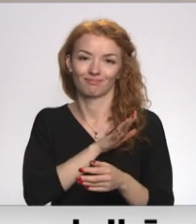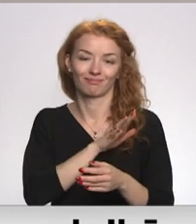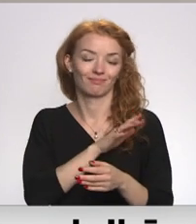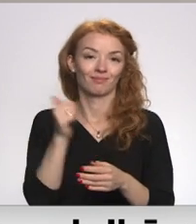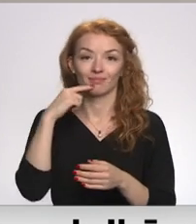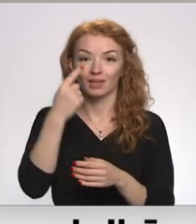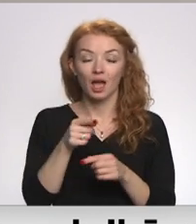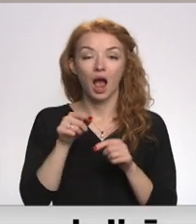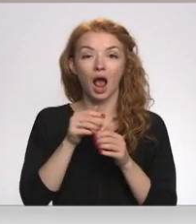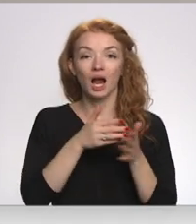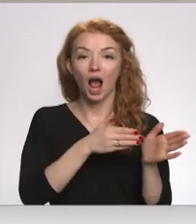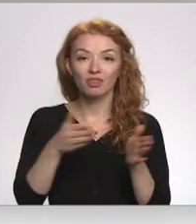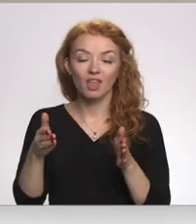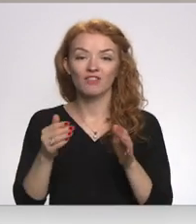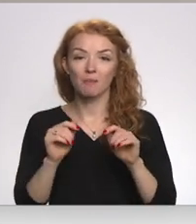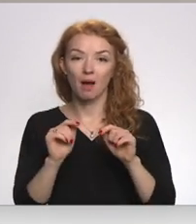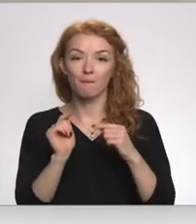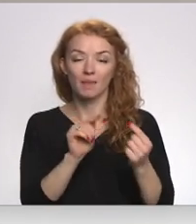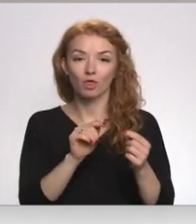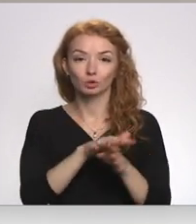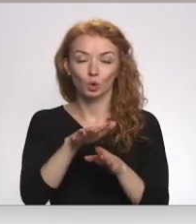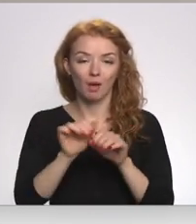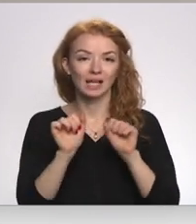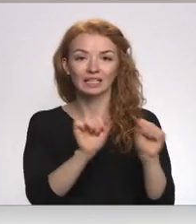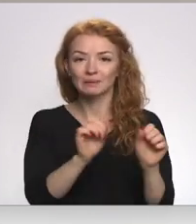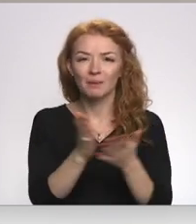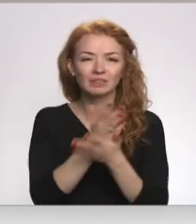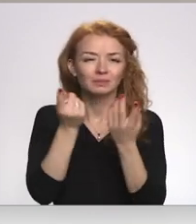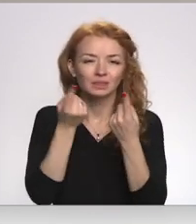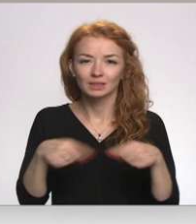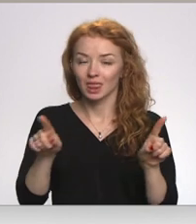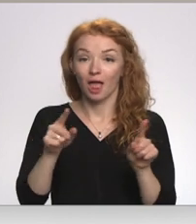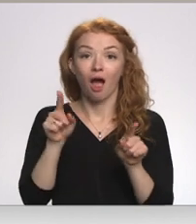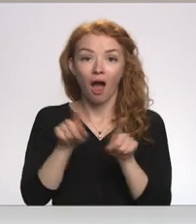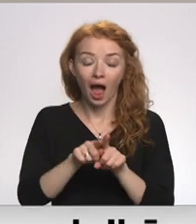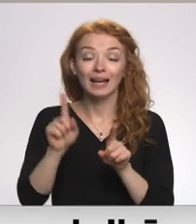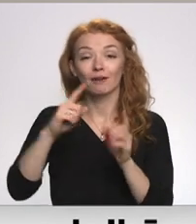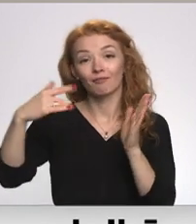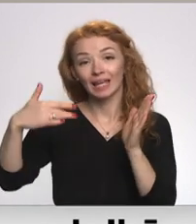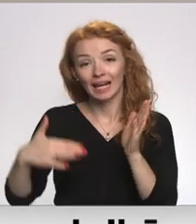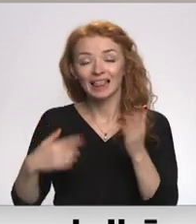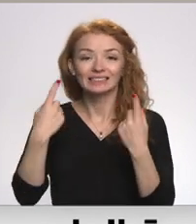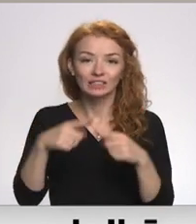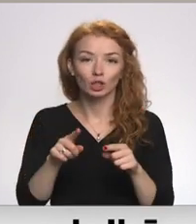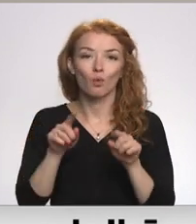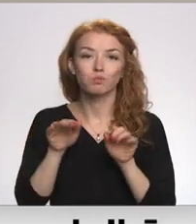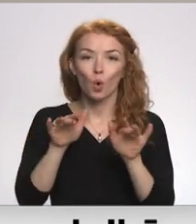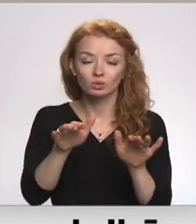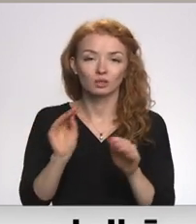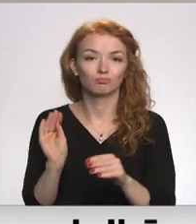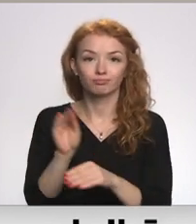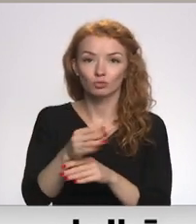gatavība aizsardzībai pret šādu veidu uzbrukumiem ir pilnīgi savādāk. Mēs šaubām, tur vēl ir virkni citu procesu klāt, kurus mēs esam